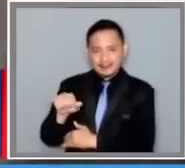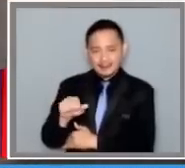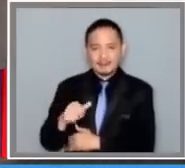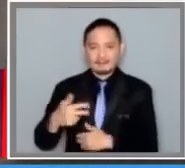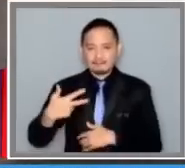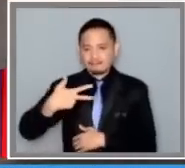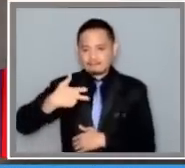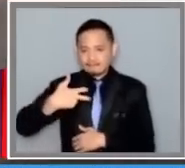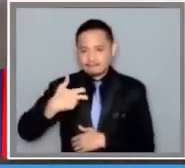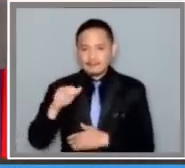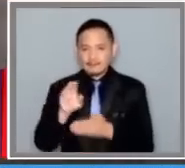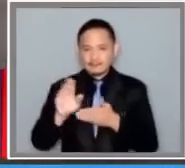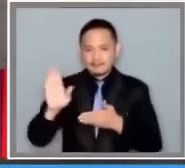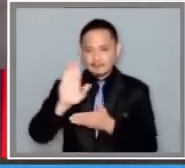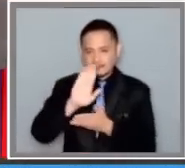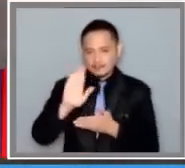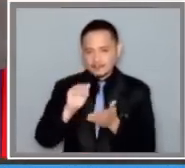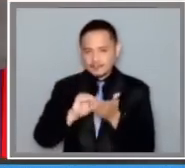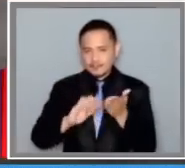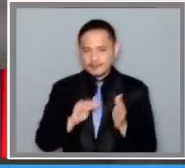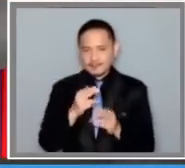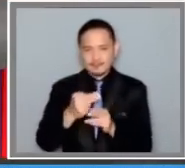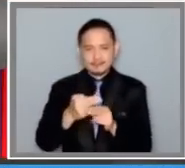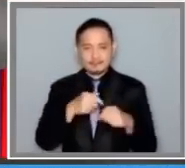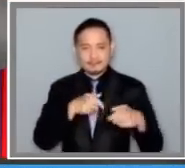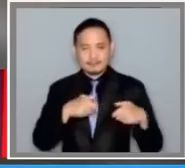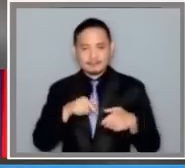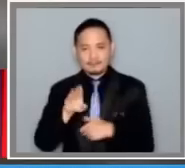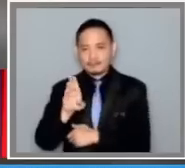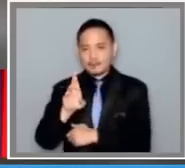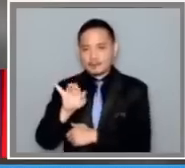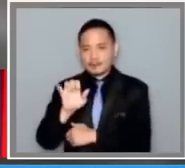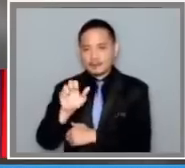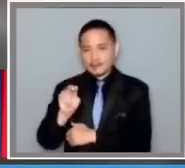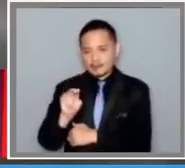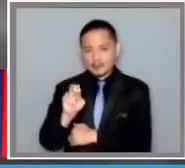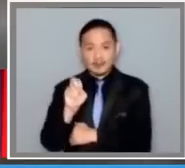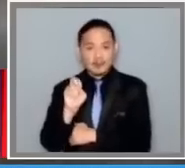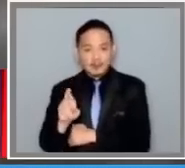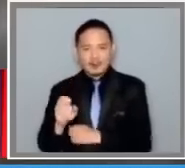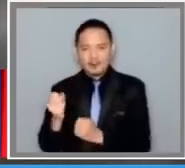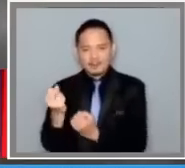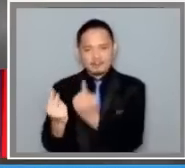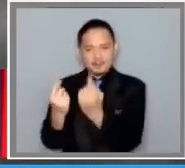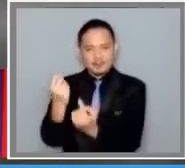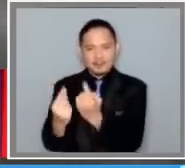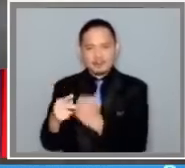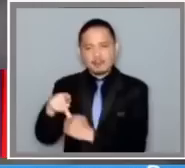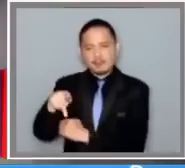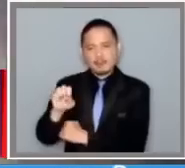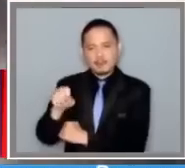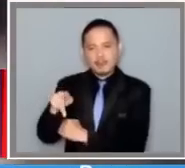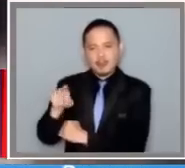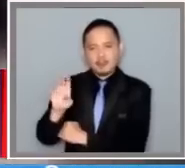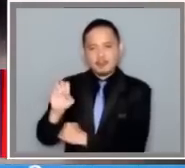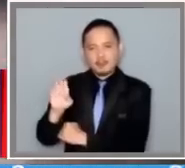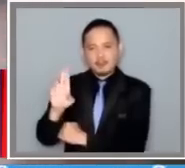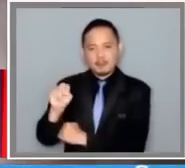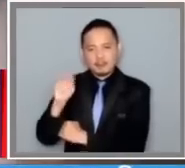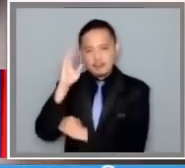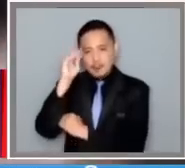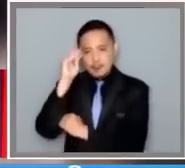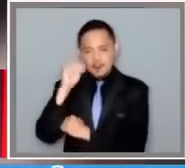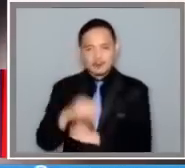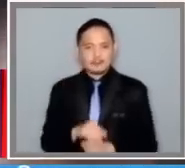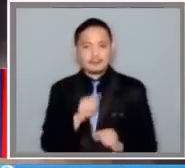si Brian Gonzalez de Leon. O mas kilala bilang si Popcorn Boy. Kwento ni Brian, naglalako po siya tuwing walang klase